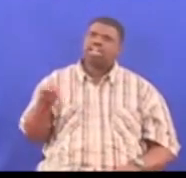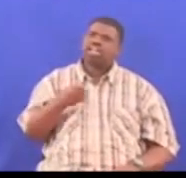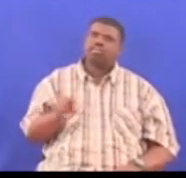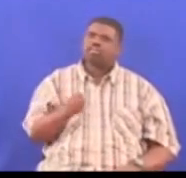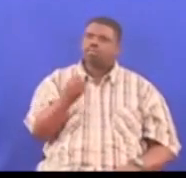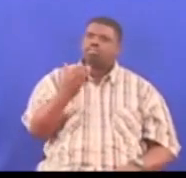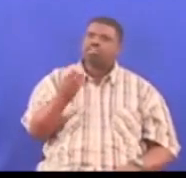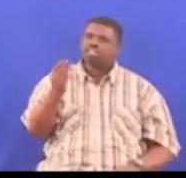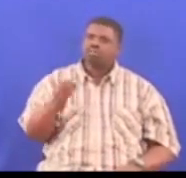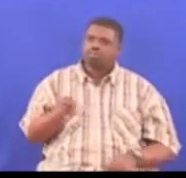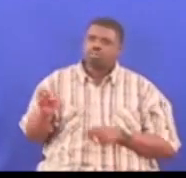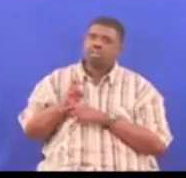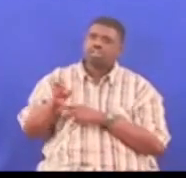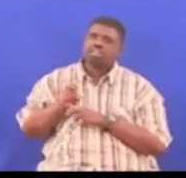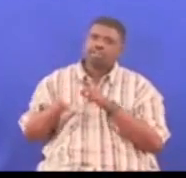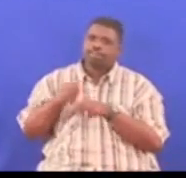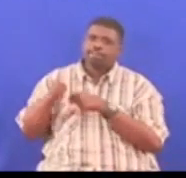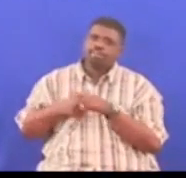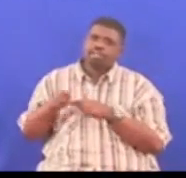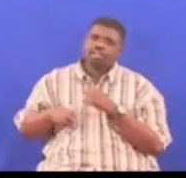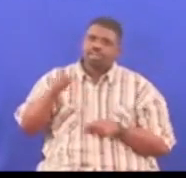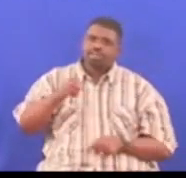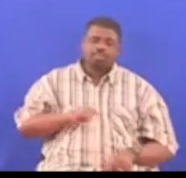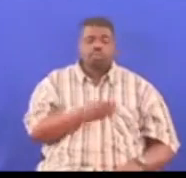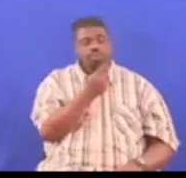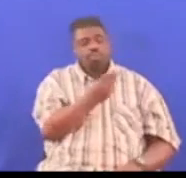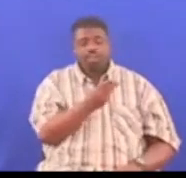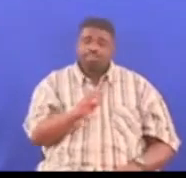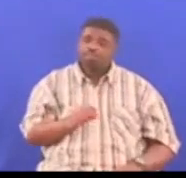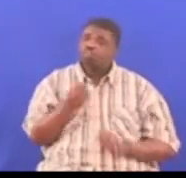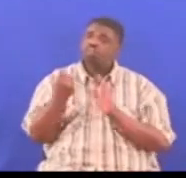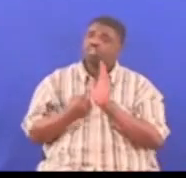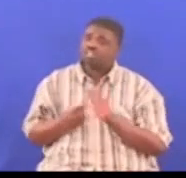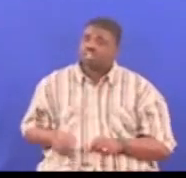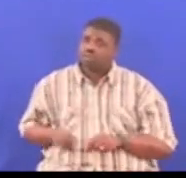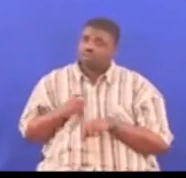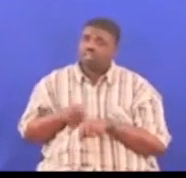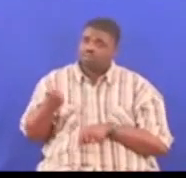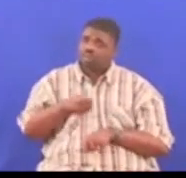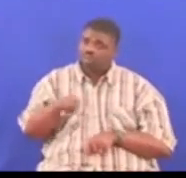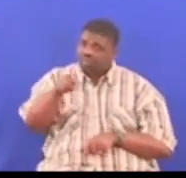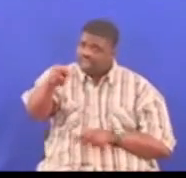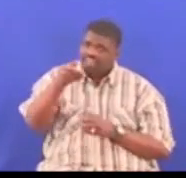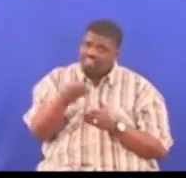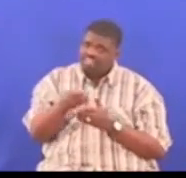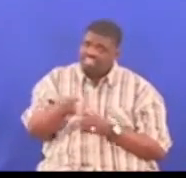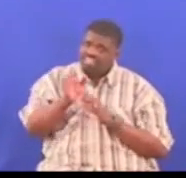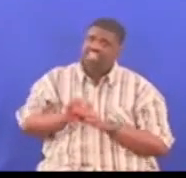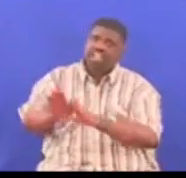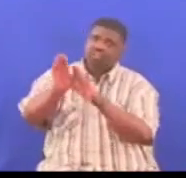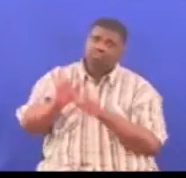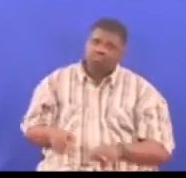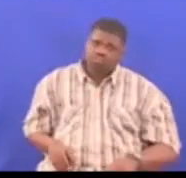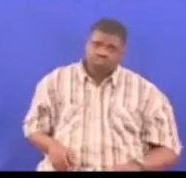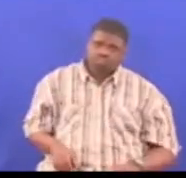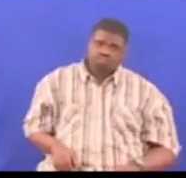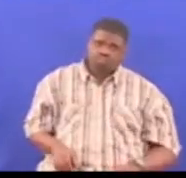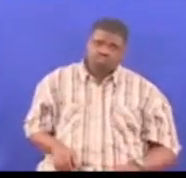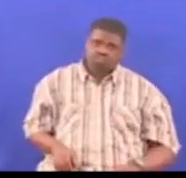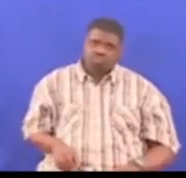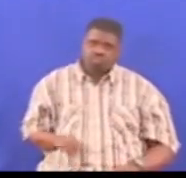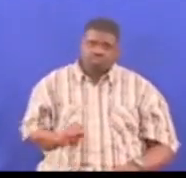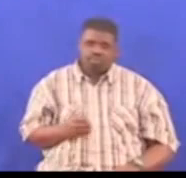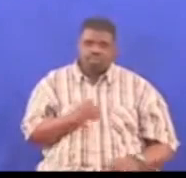ndio mategemea wakasimamie miradi ya bilioni m bilioni s wakati wanawadai fedha zao Za mshahara